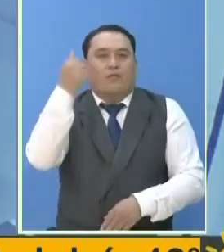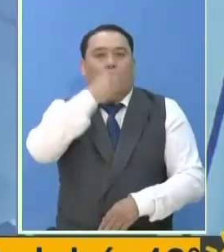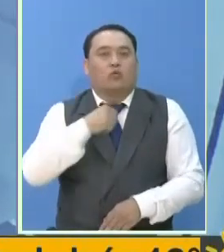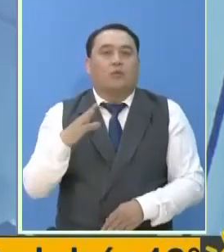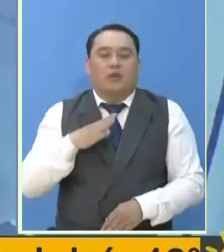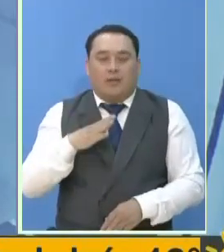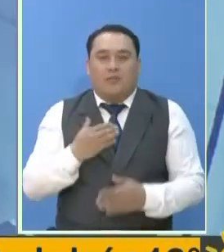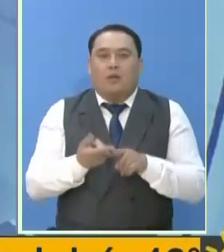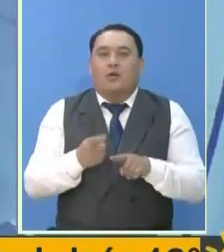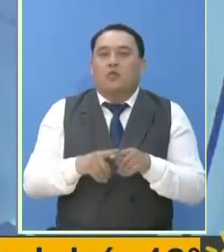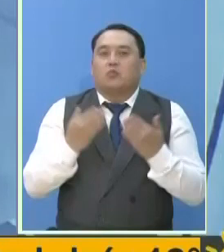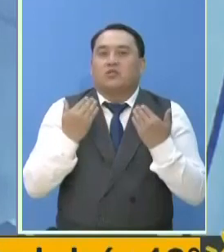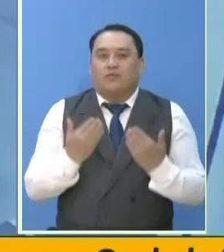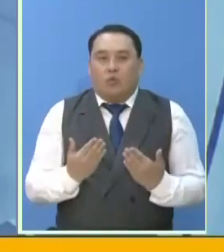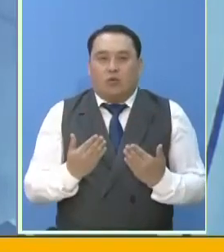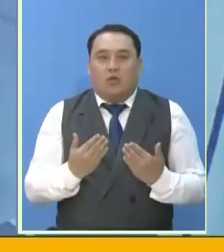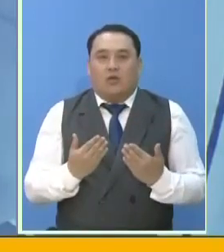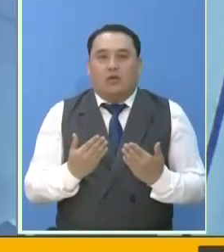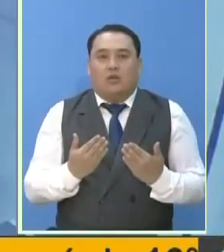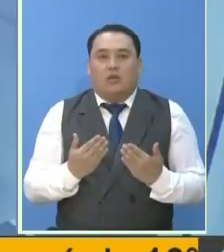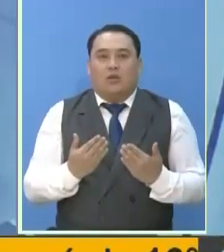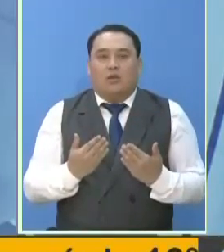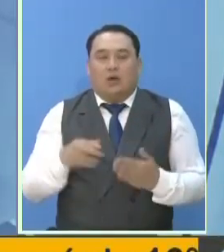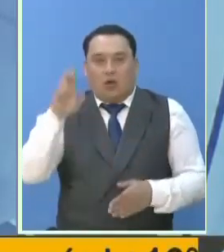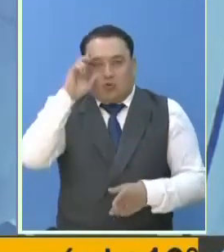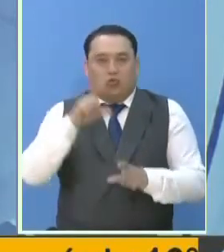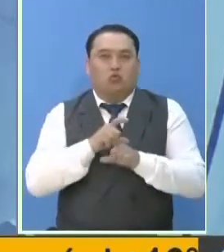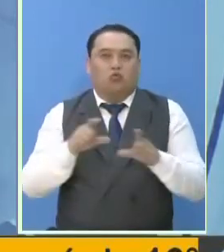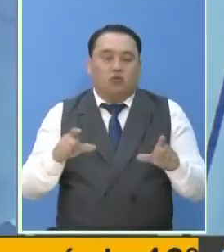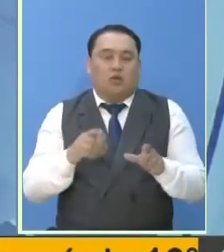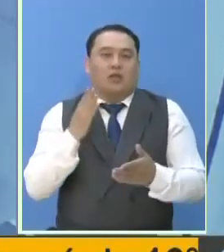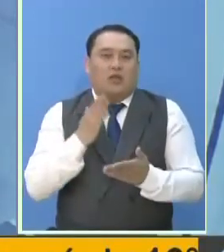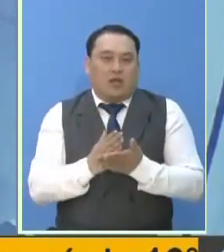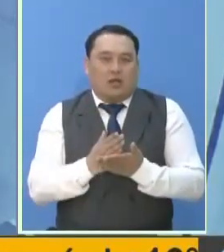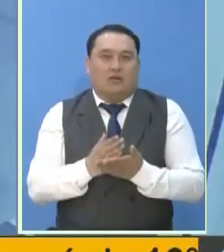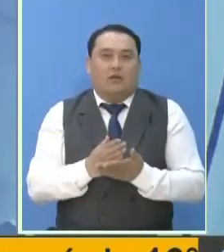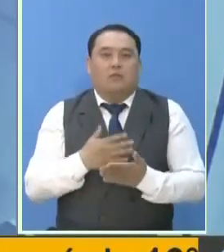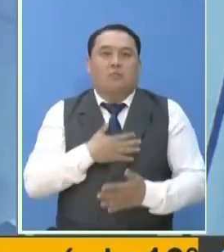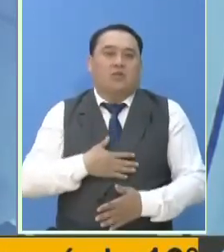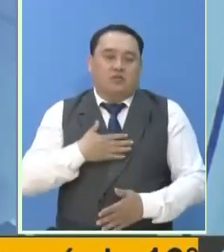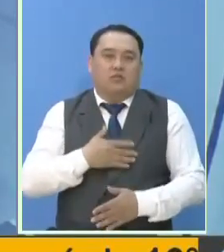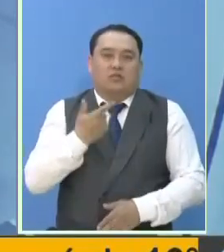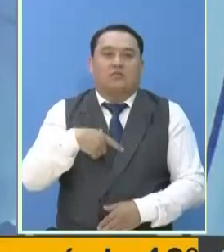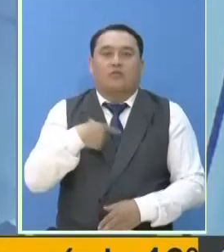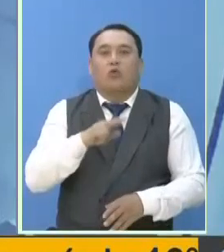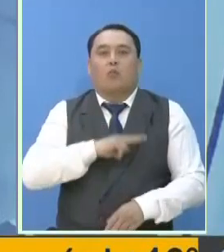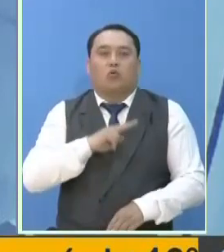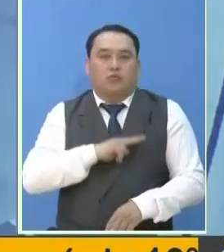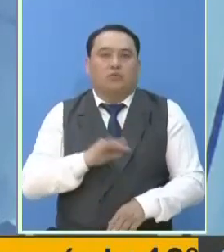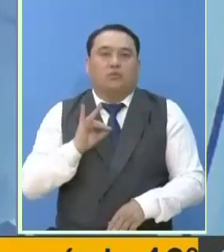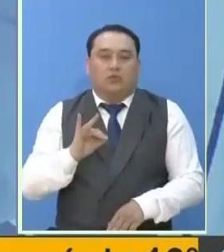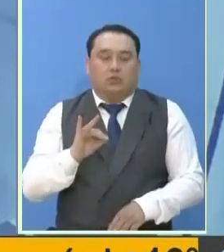года, поэтому, естественно, тревога какая-то со стороны госслужащих есть, все мы живые люди, все мы переживаем, конечно, за свою работу,